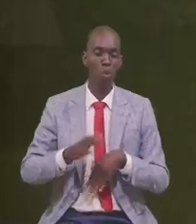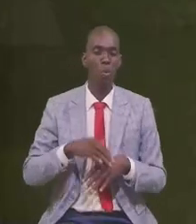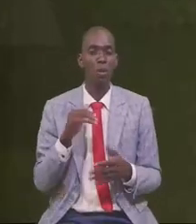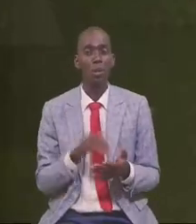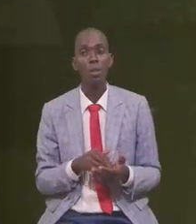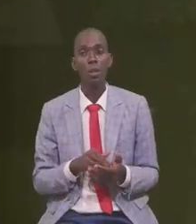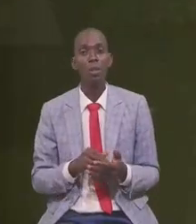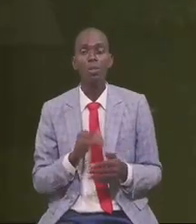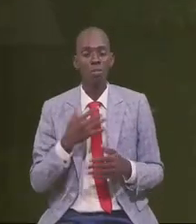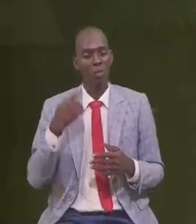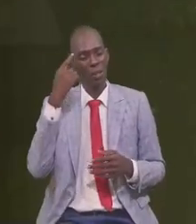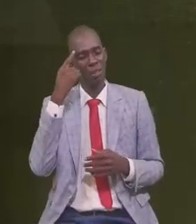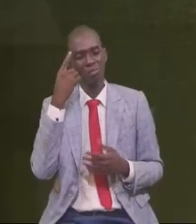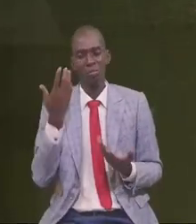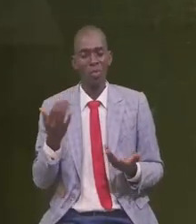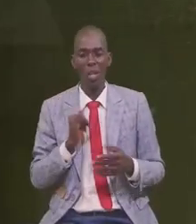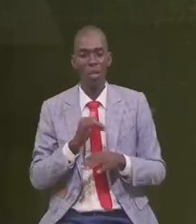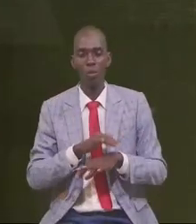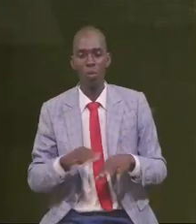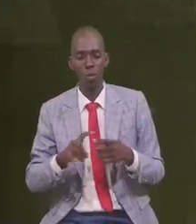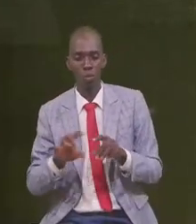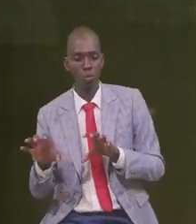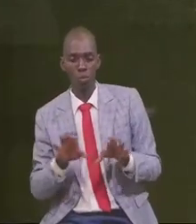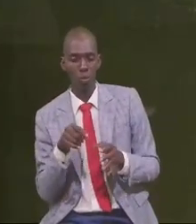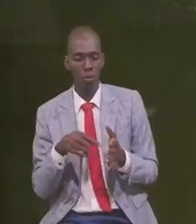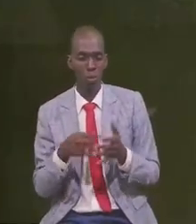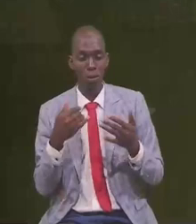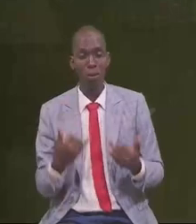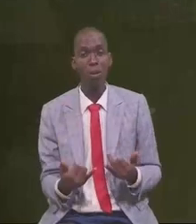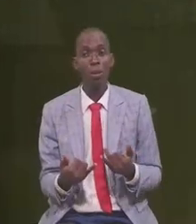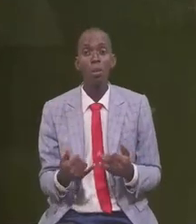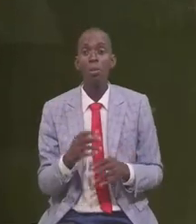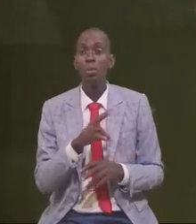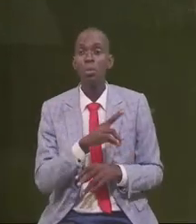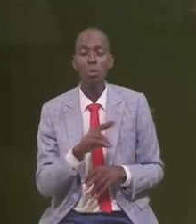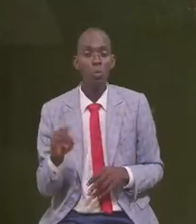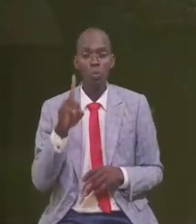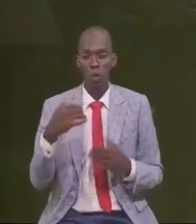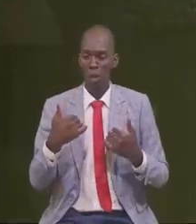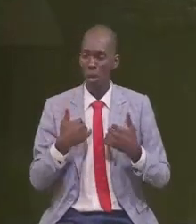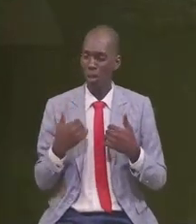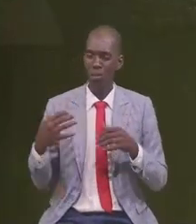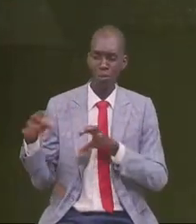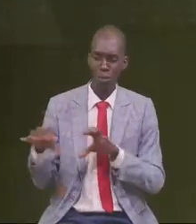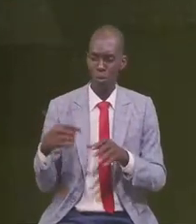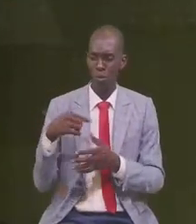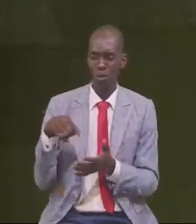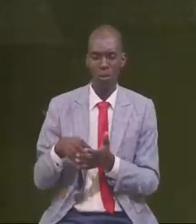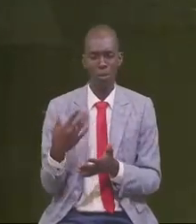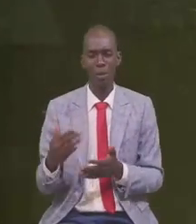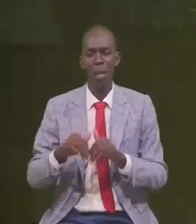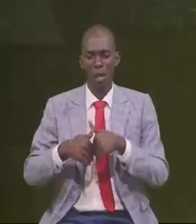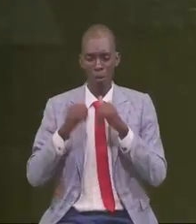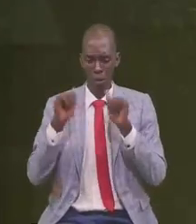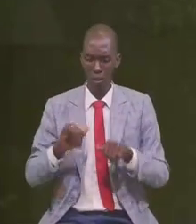Ah, je ferai l'inimaginable. La désespérance. Comment désespérance?